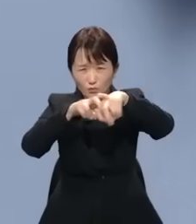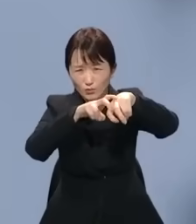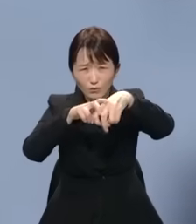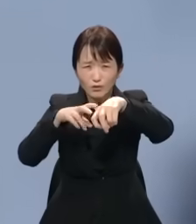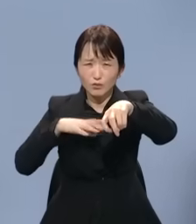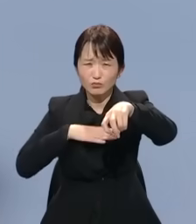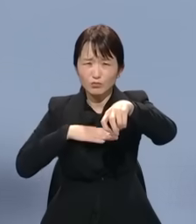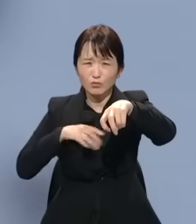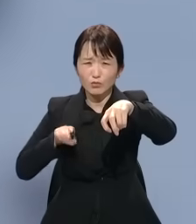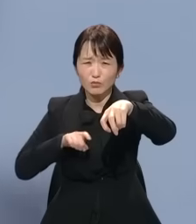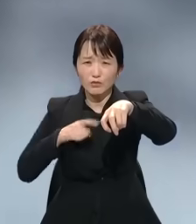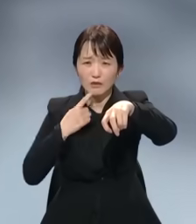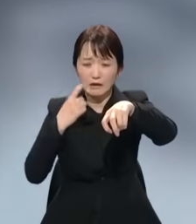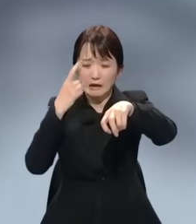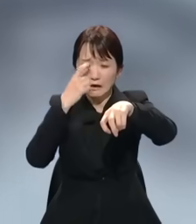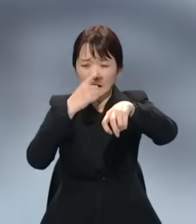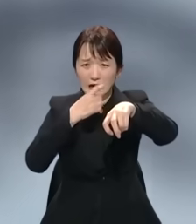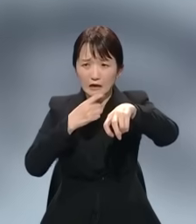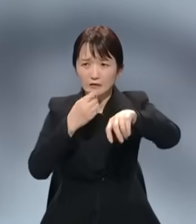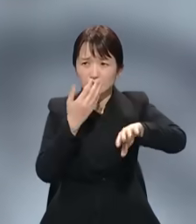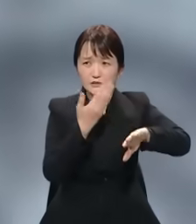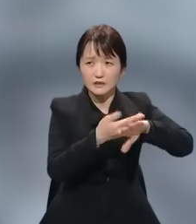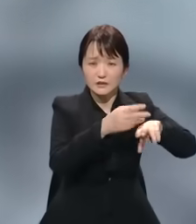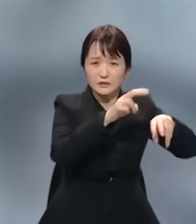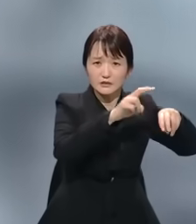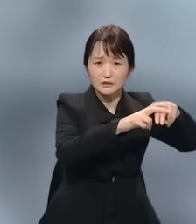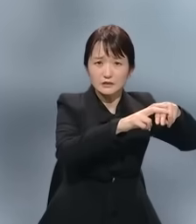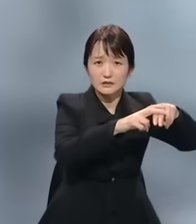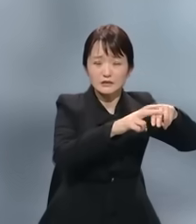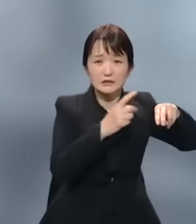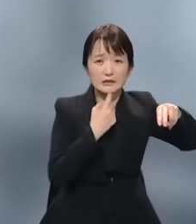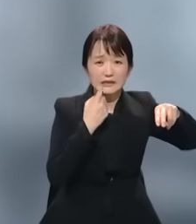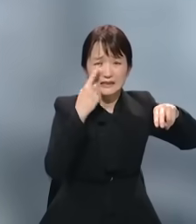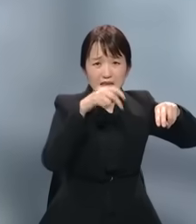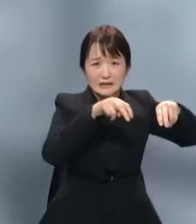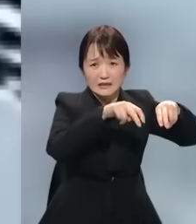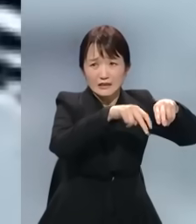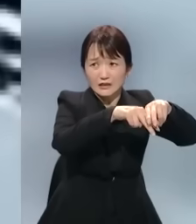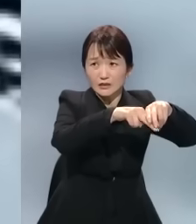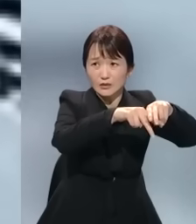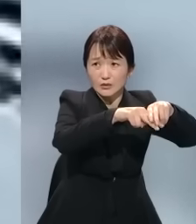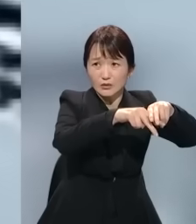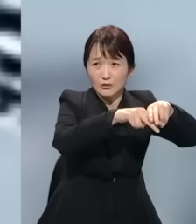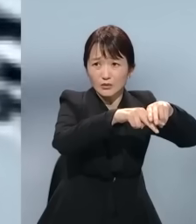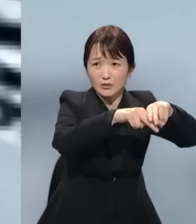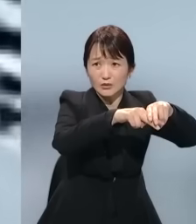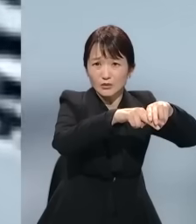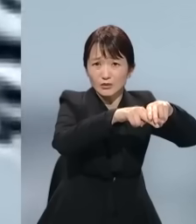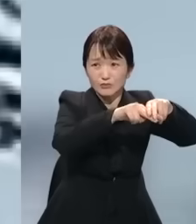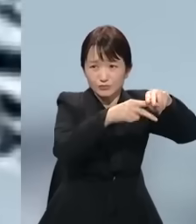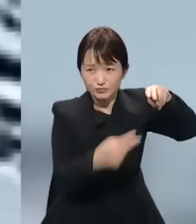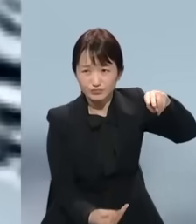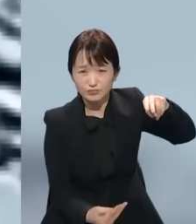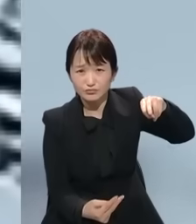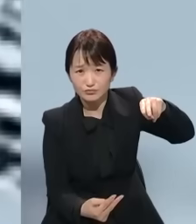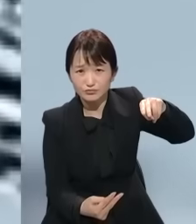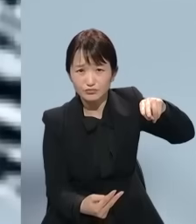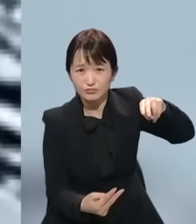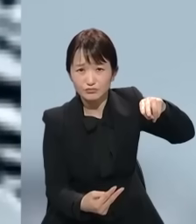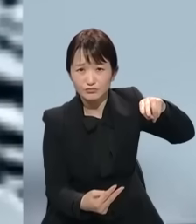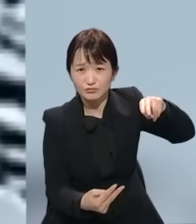매달려 있어야 했습니다. 심지어 또 다른 리프트에서는 아슬아슬하게 매달려 있던 사람 보이십니까? 결국 떨어진 일까지